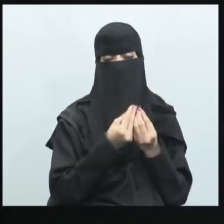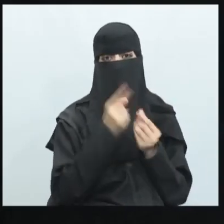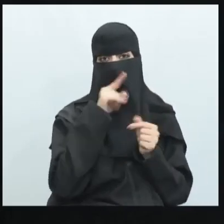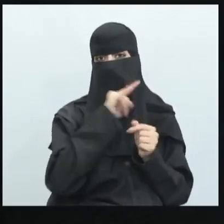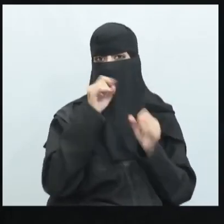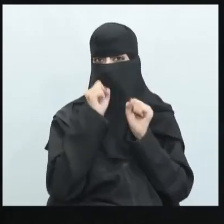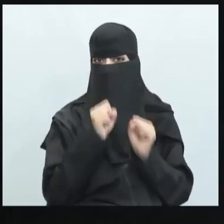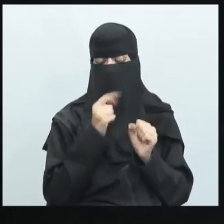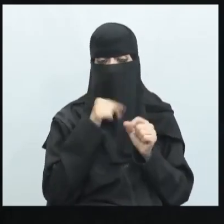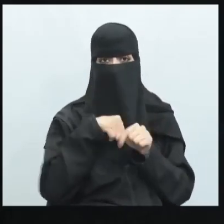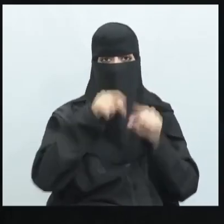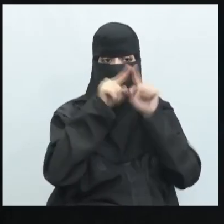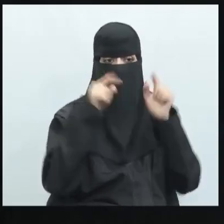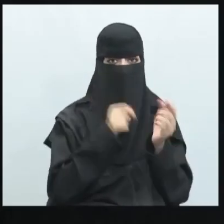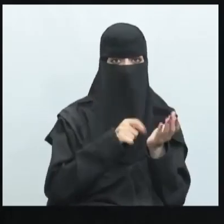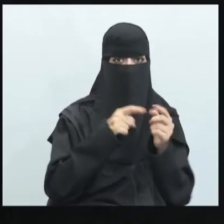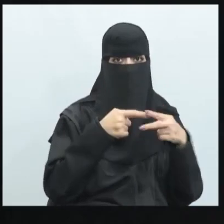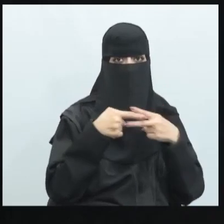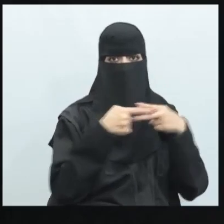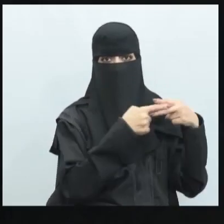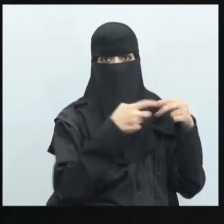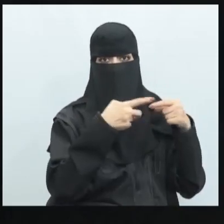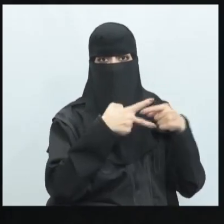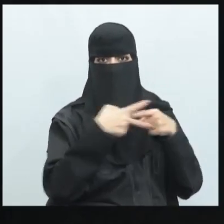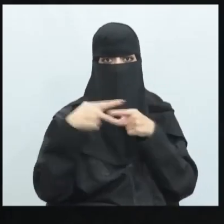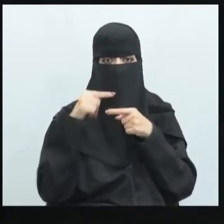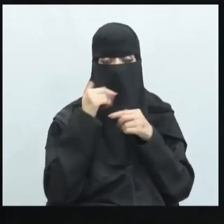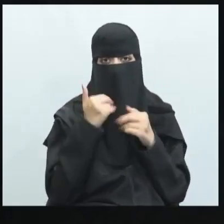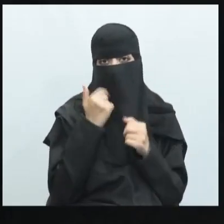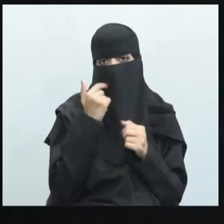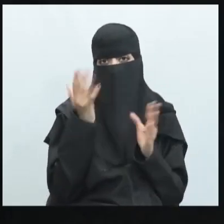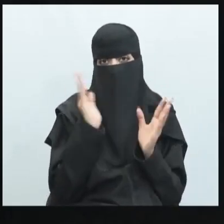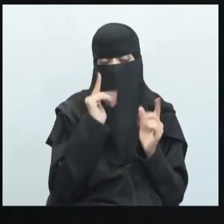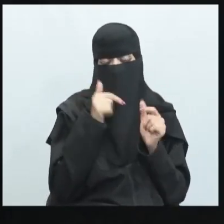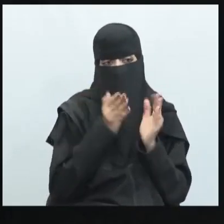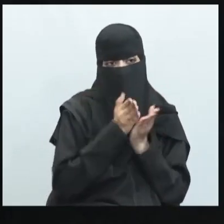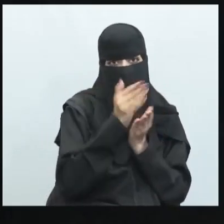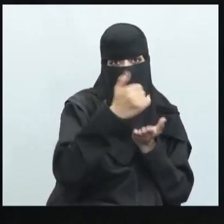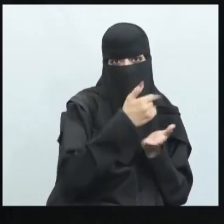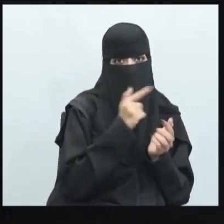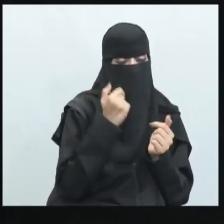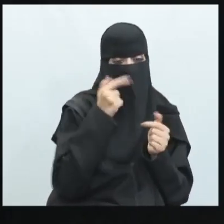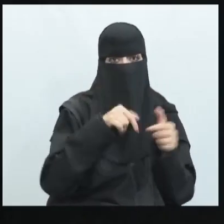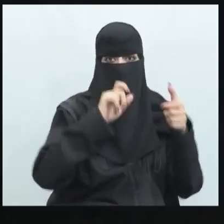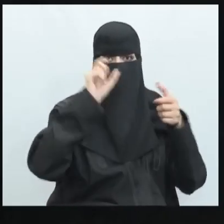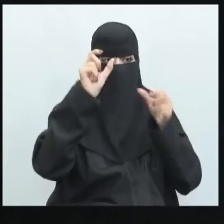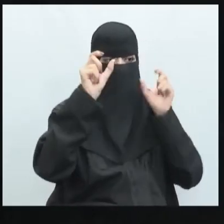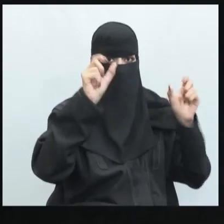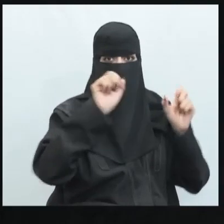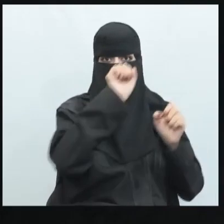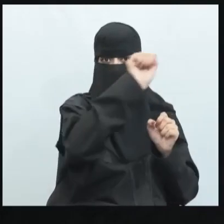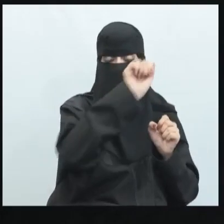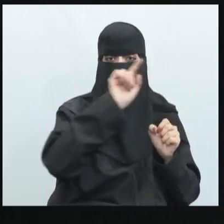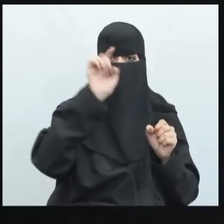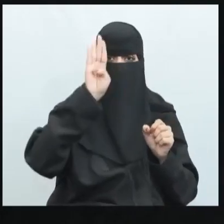لا يوجد رسمه للسهم اتجاه المخطط هل هو من اليمين يسار او من اليسار اليمين من العقده اي الى بي او من